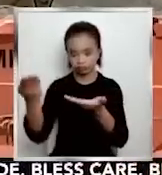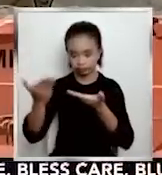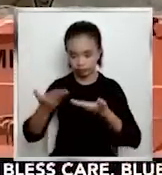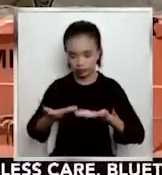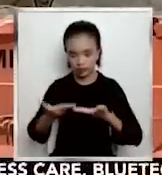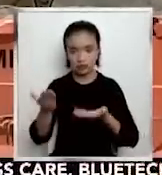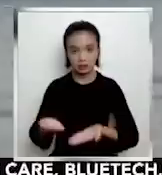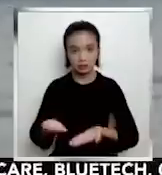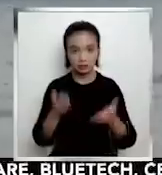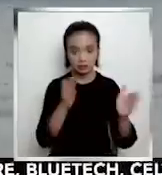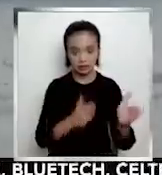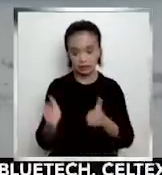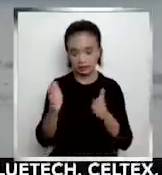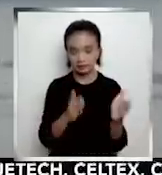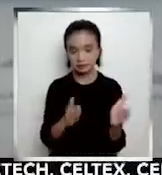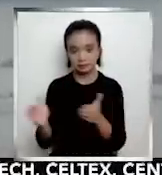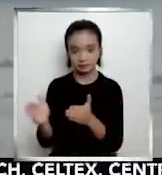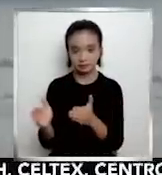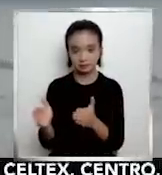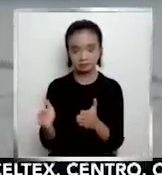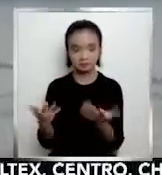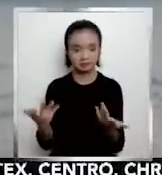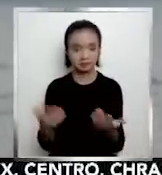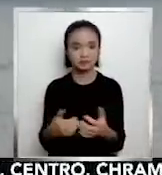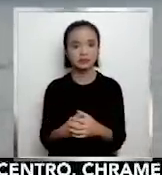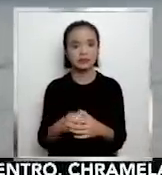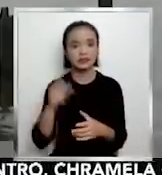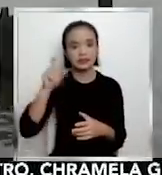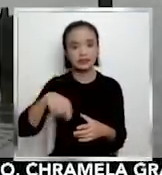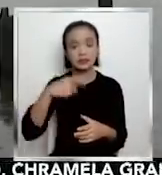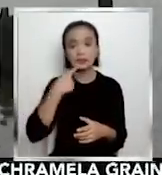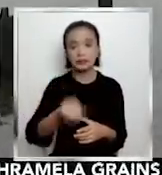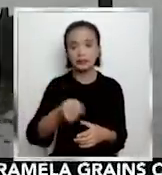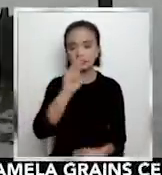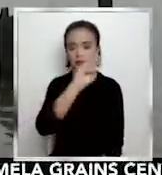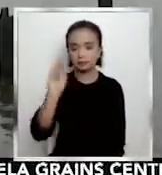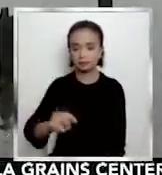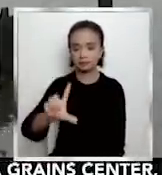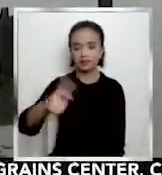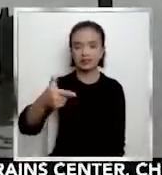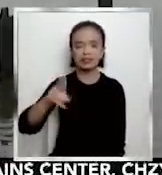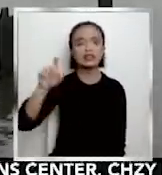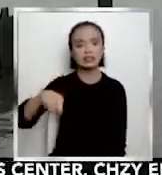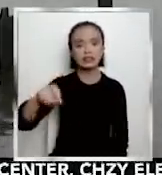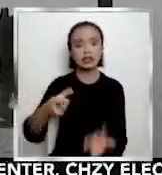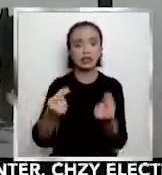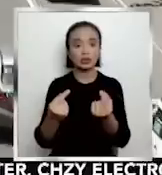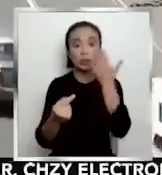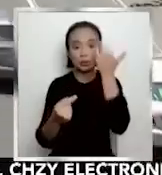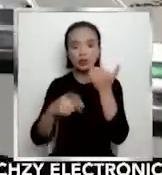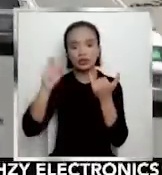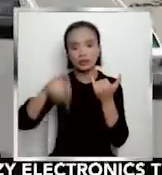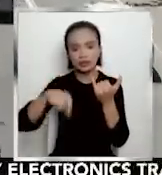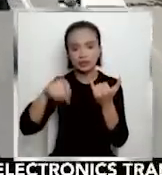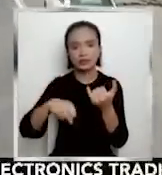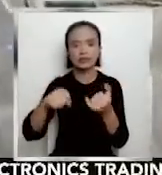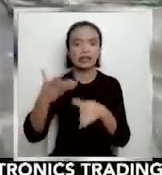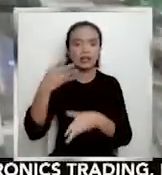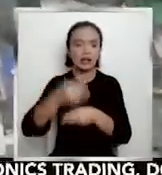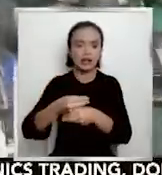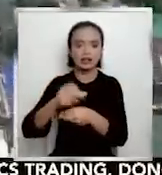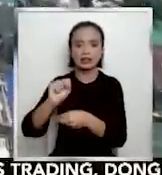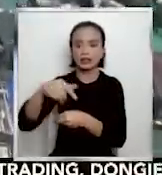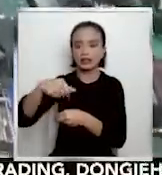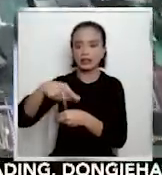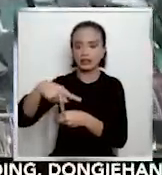they're for casinos. Kailangan gawin ito, sabi ng Manila LGU, dahil kailangan nila ng dagdag na espasyo. Very congested na as it